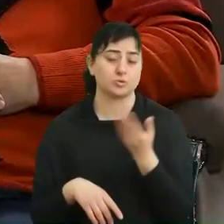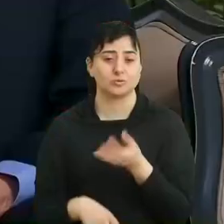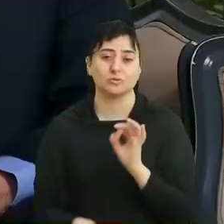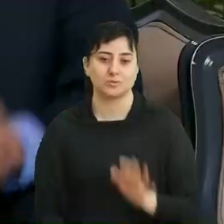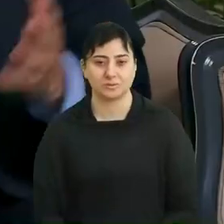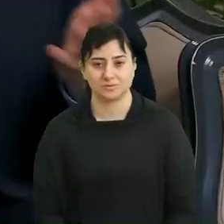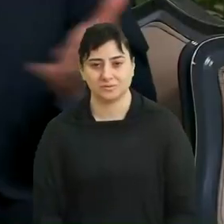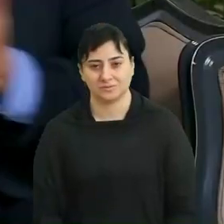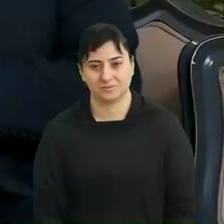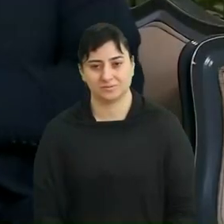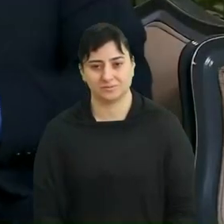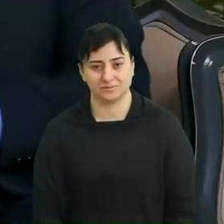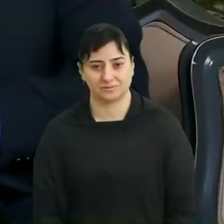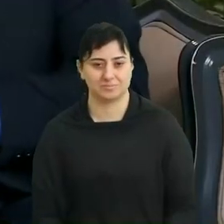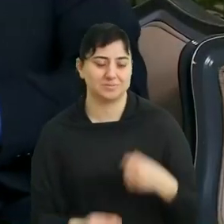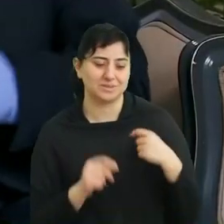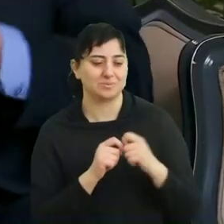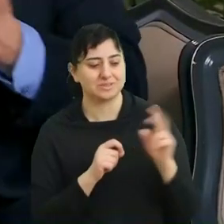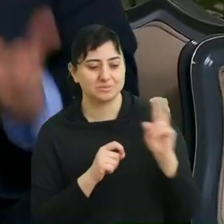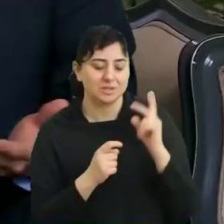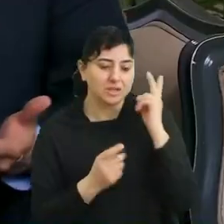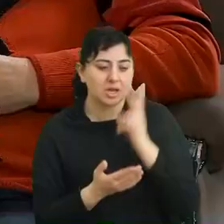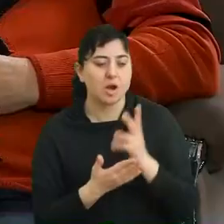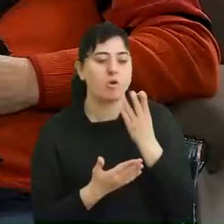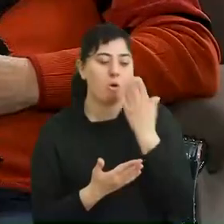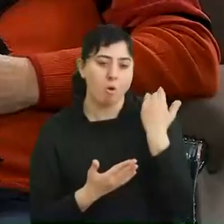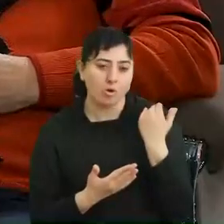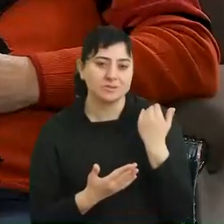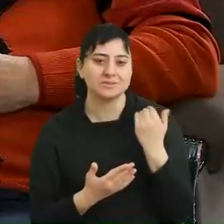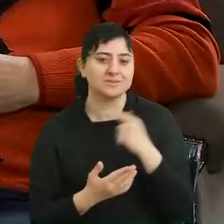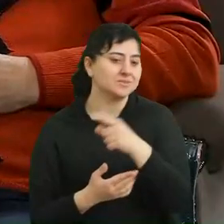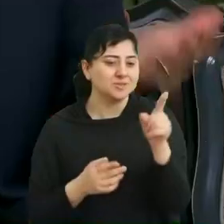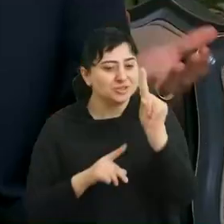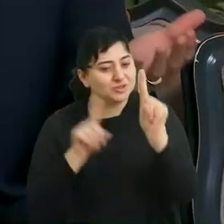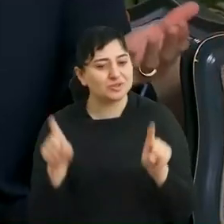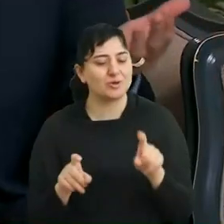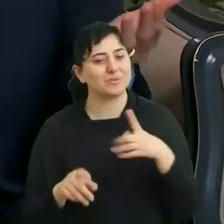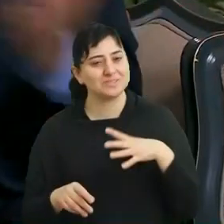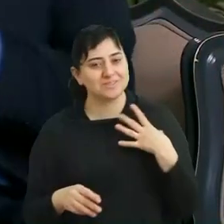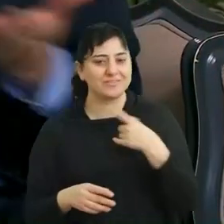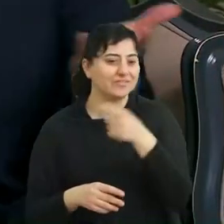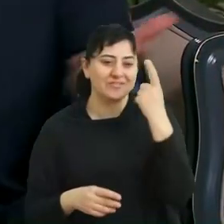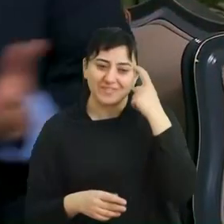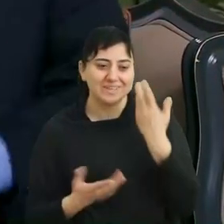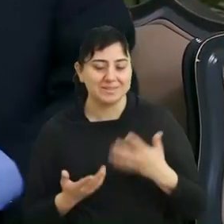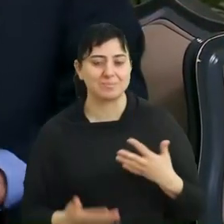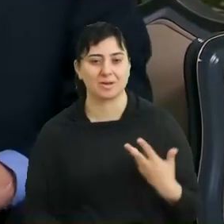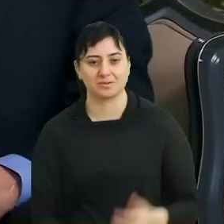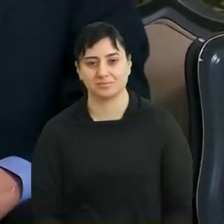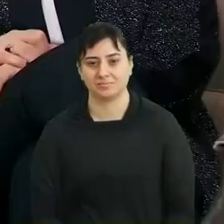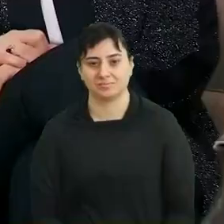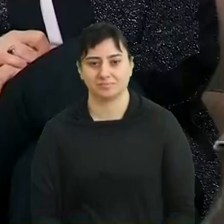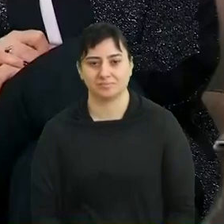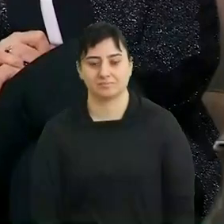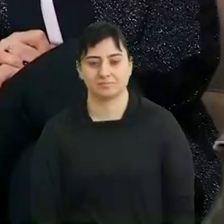bulacaklar? Ya işte biz de Biricik'le bir karar vermeden önce size danışmak, bir de sizin fikrinizi almak istedik